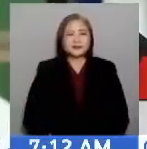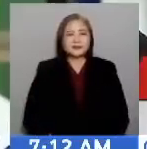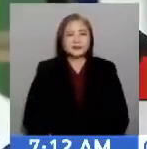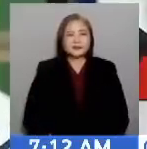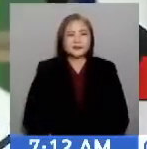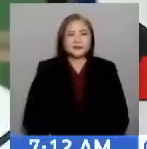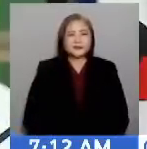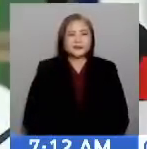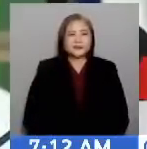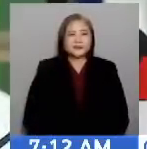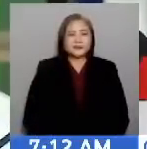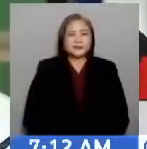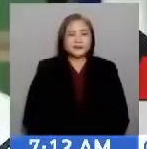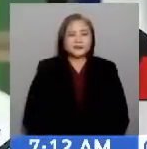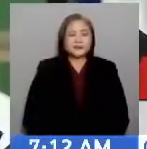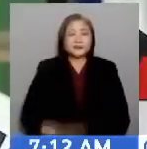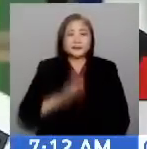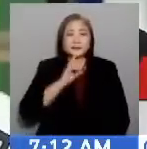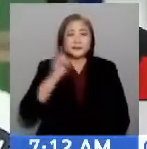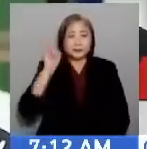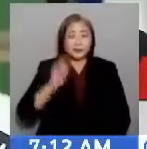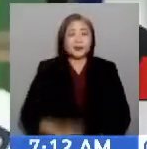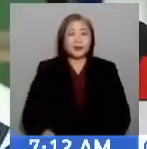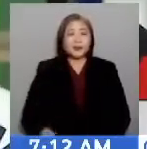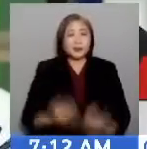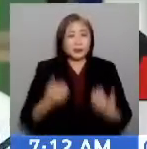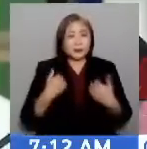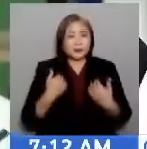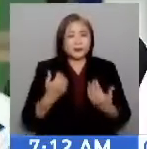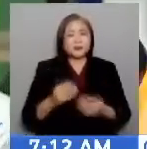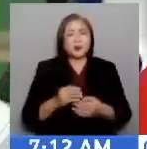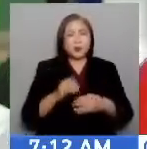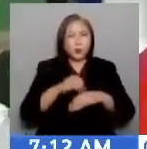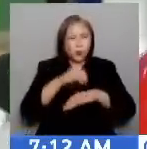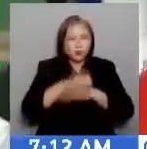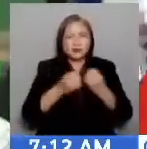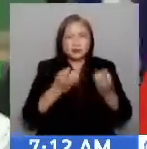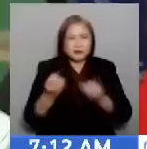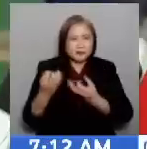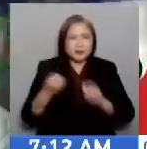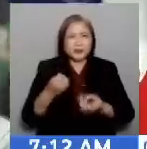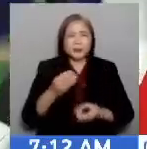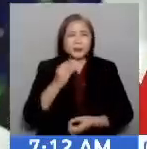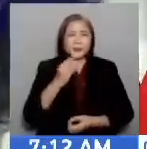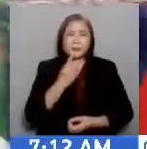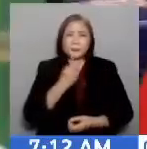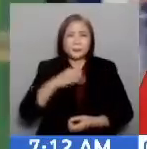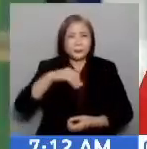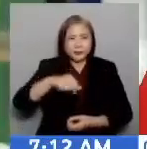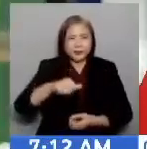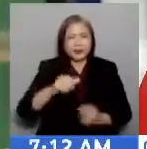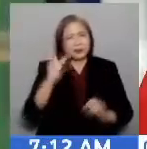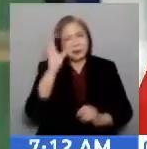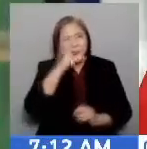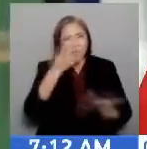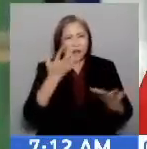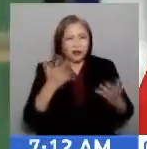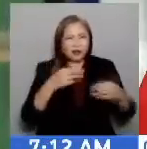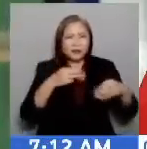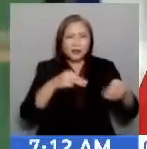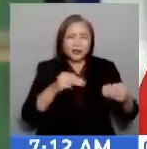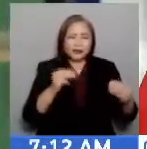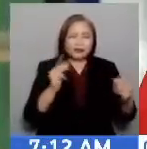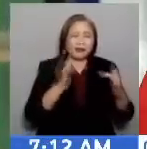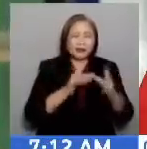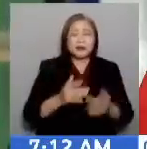There are times po kasi na yung sinasabing oversupply is actually hindi lang nahanapan ng merkado. Meron pong pagkakataon din kasi na yung ating